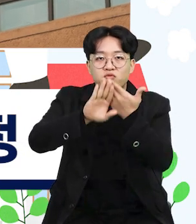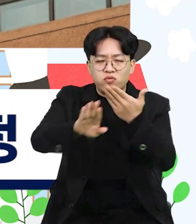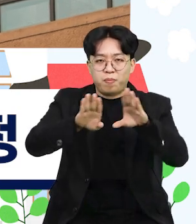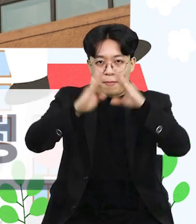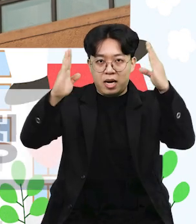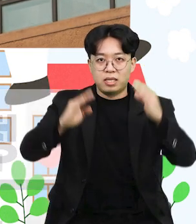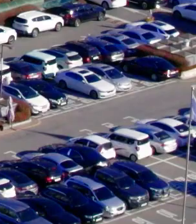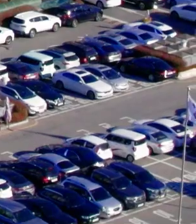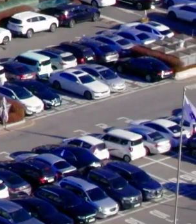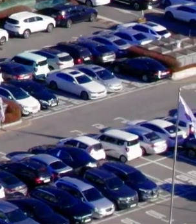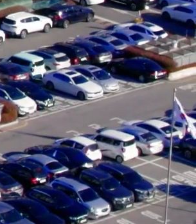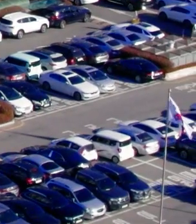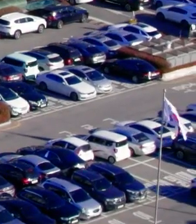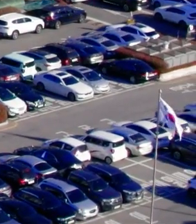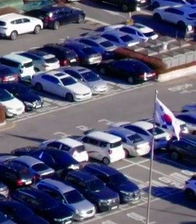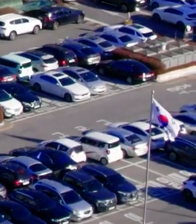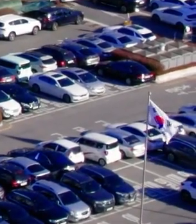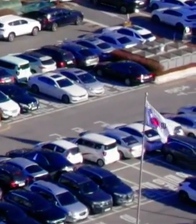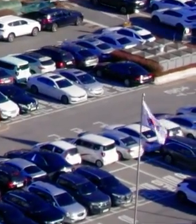개소할 예정입니다.